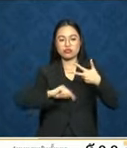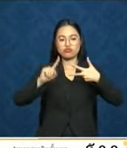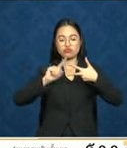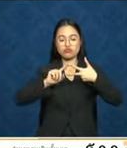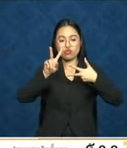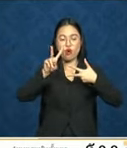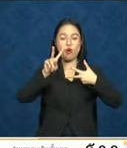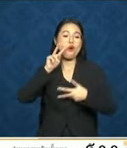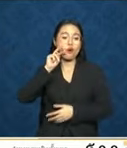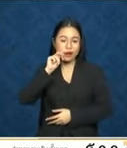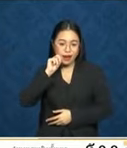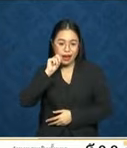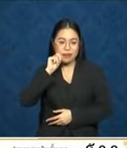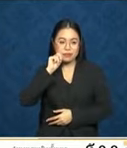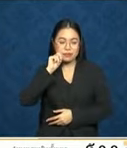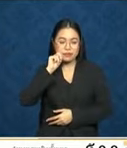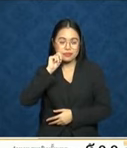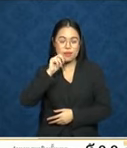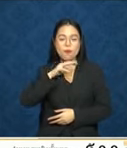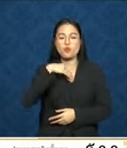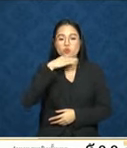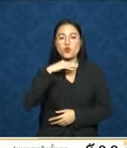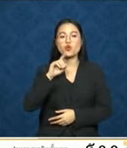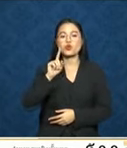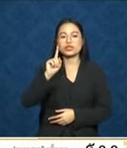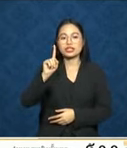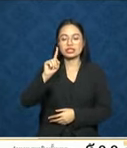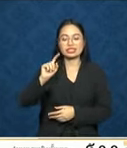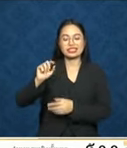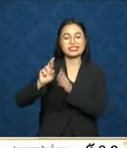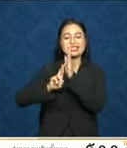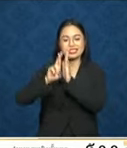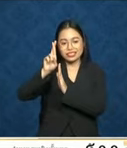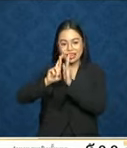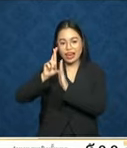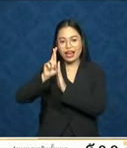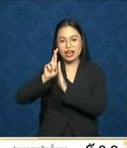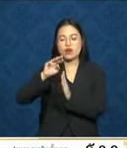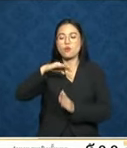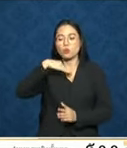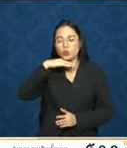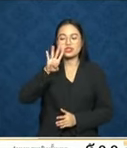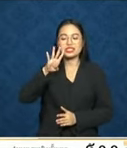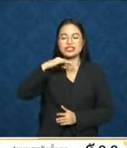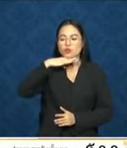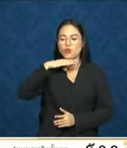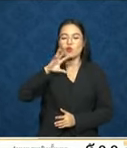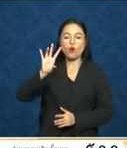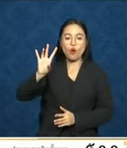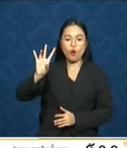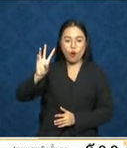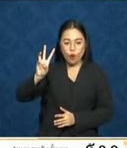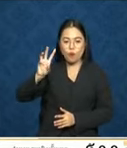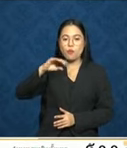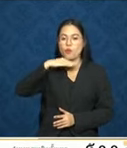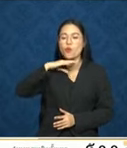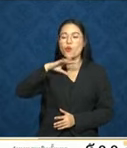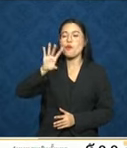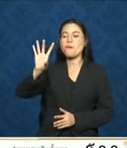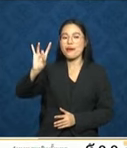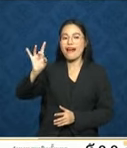ตำบลหมู่ที่1ตำบลเชียงเขี้ยนอำเภอเทิงจังหวัดเชียงรายครับหมู่1หมู่4หมู่6หมู่8ไม่มีแท้ง